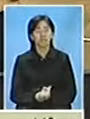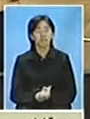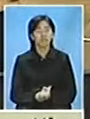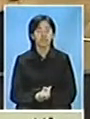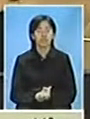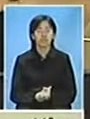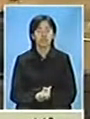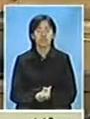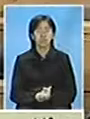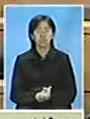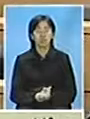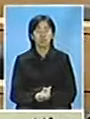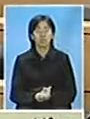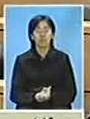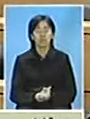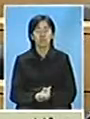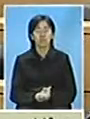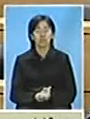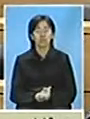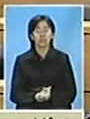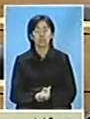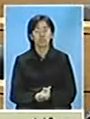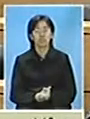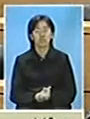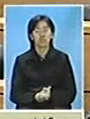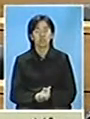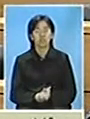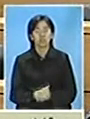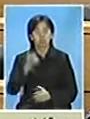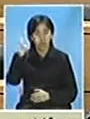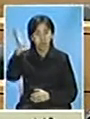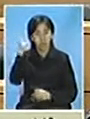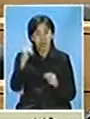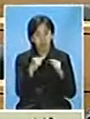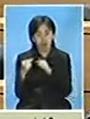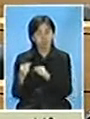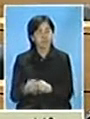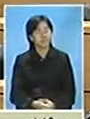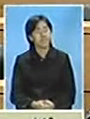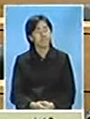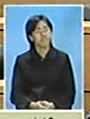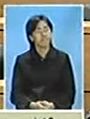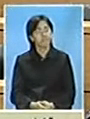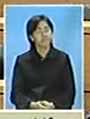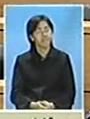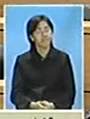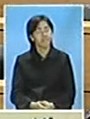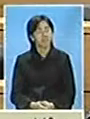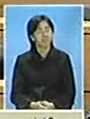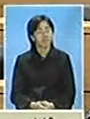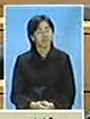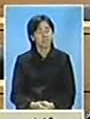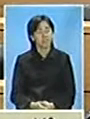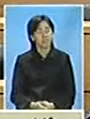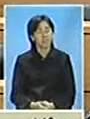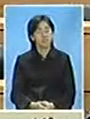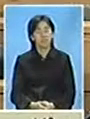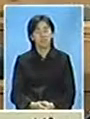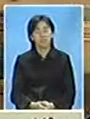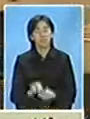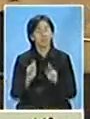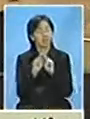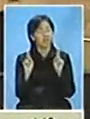างกรรมการยืนยันเนี่ยผมยังเรียนว่าคงต้องอภิปรายฮะต้องอภิปรายก่อนนะครับในวรรค4นะครับ ค่ะกรรม